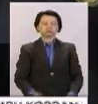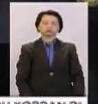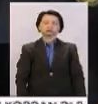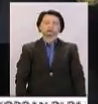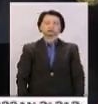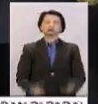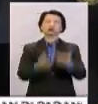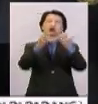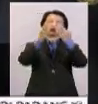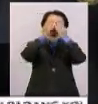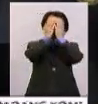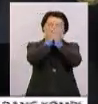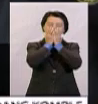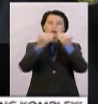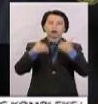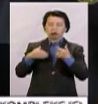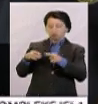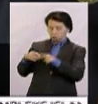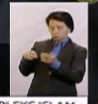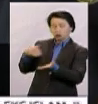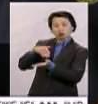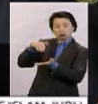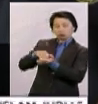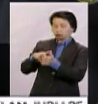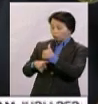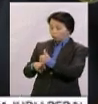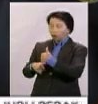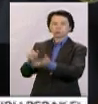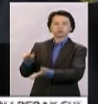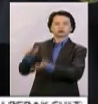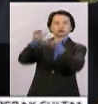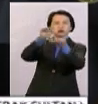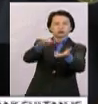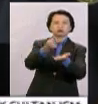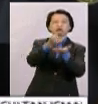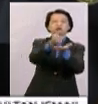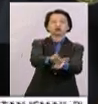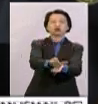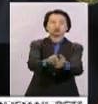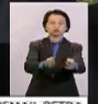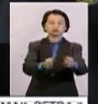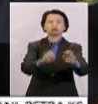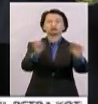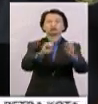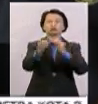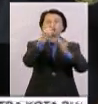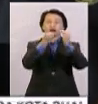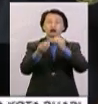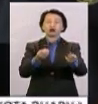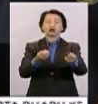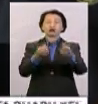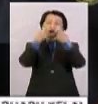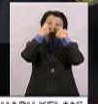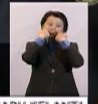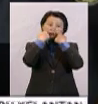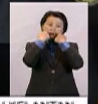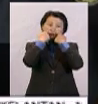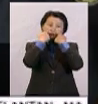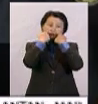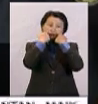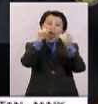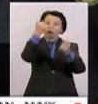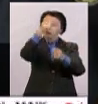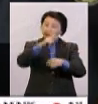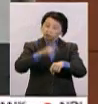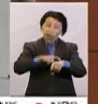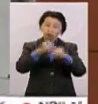fakir miskin ini akan dapat membantu mereka yang terputus bekalan pada bila-bila